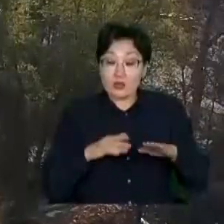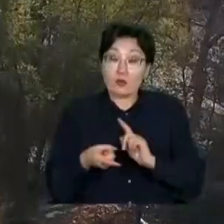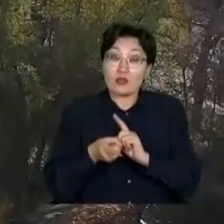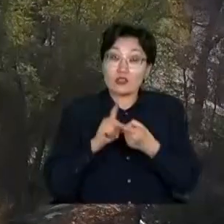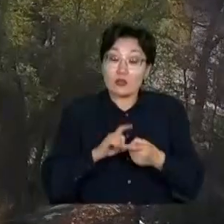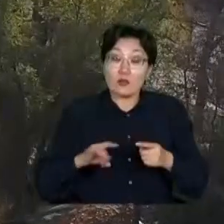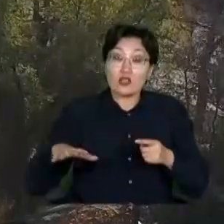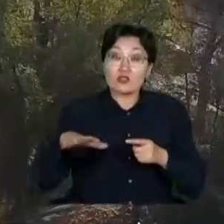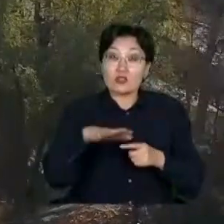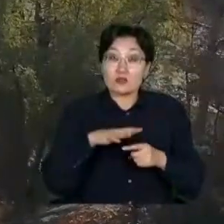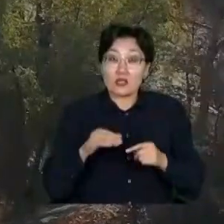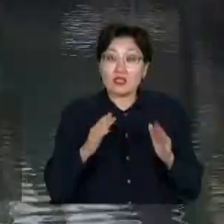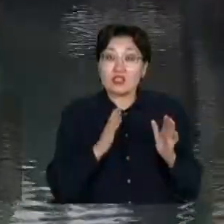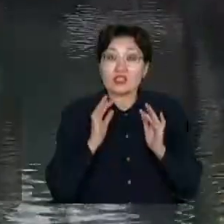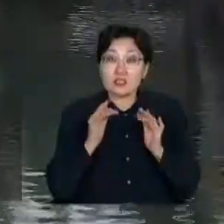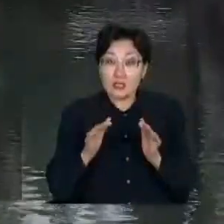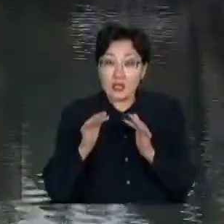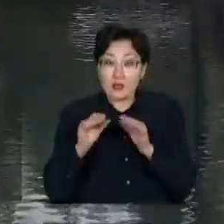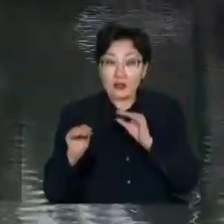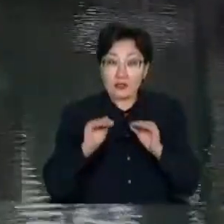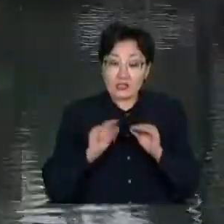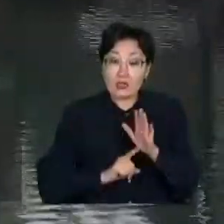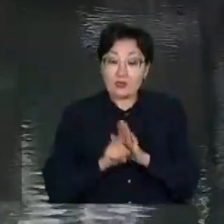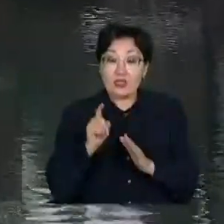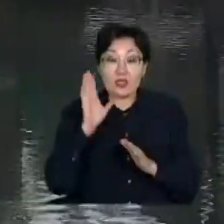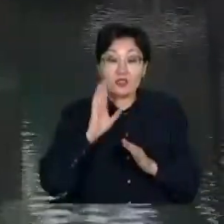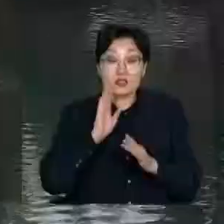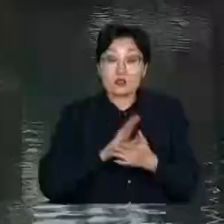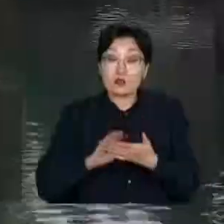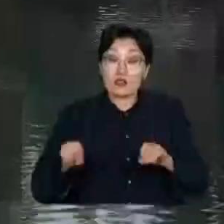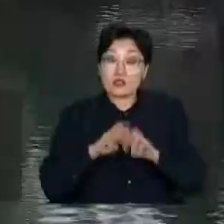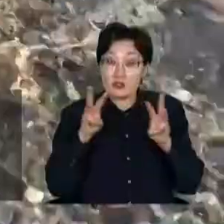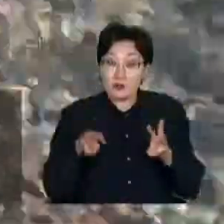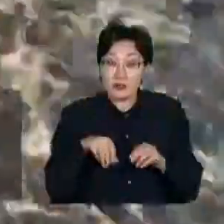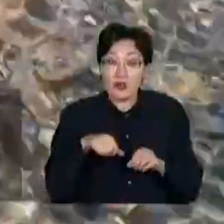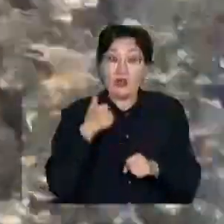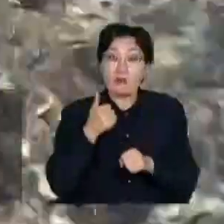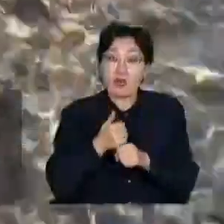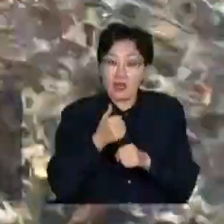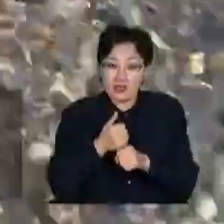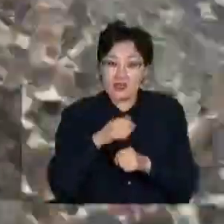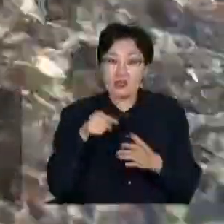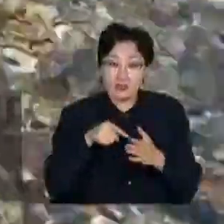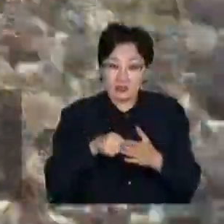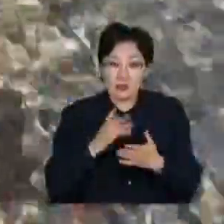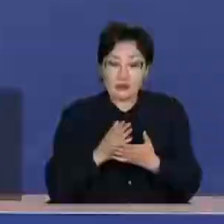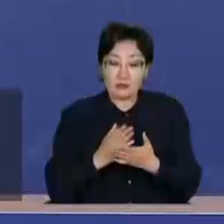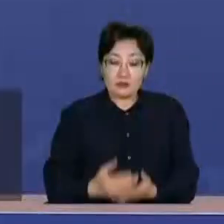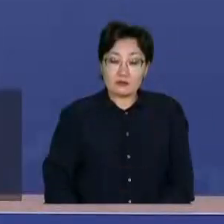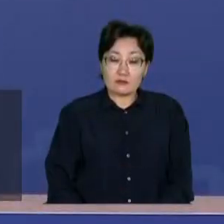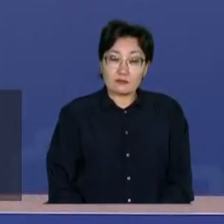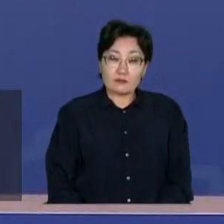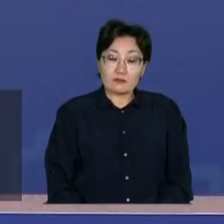кеткен аудандағы саябақтар абаттандырылады. Таза сумен қамтамасыз етуде алдыңғы шепте қарала бермек.